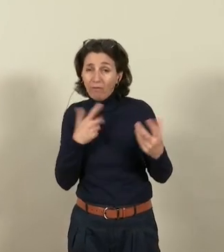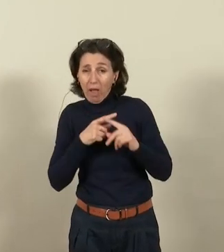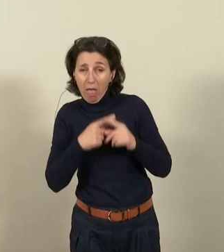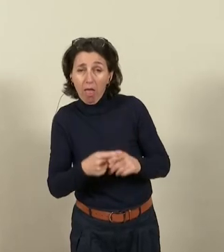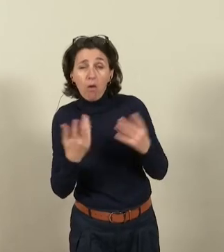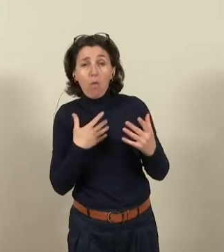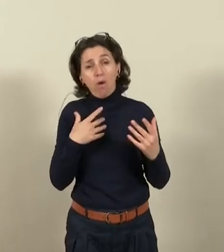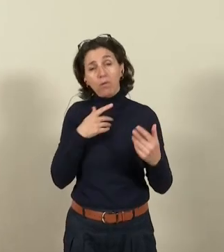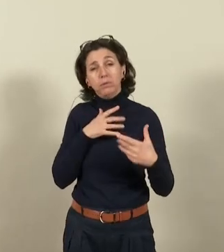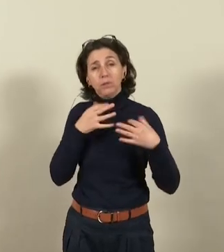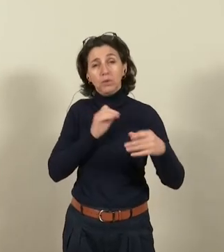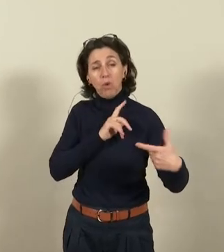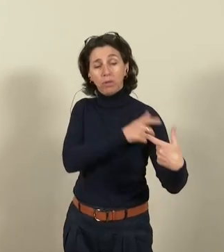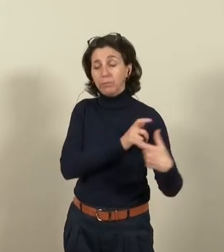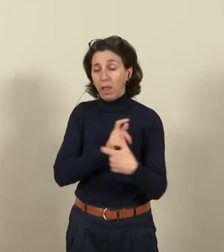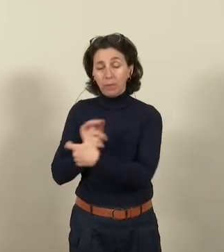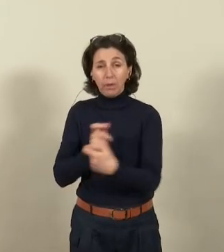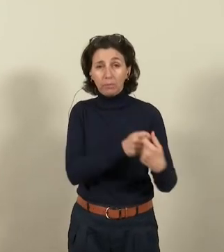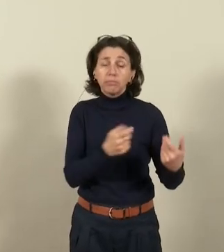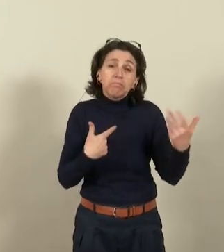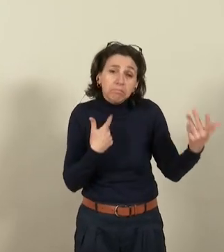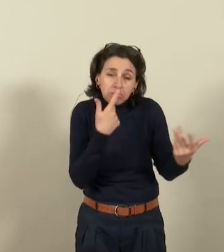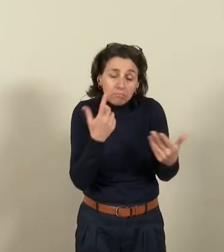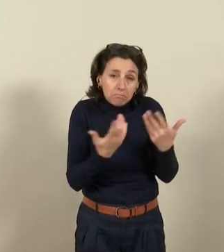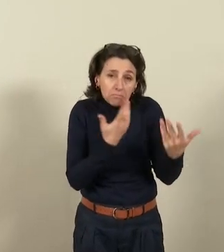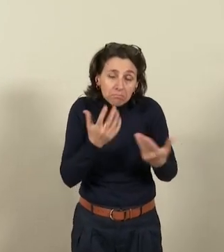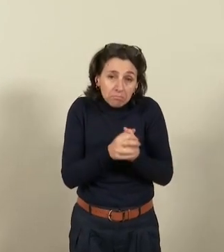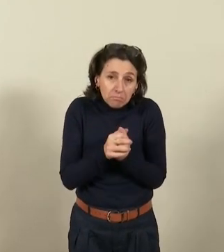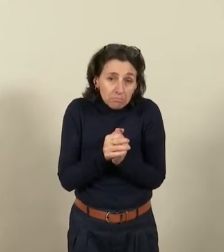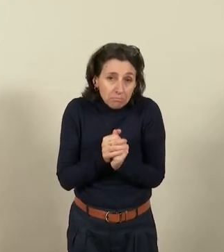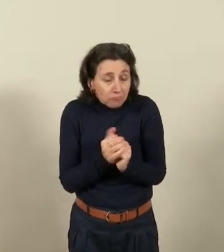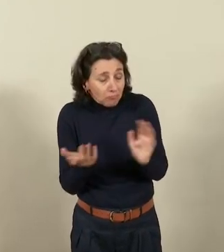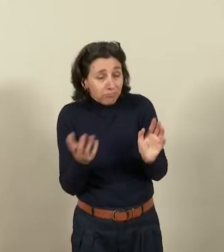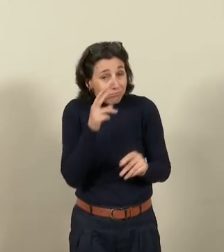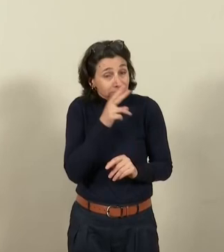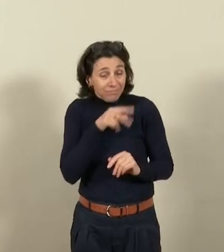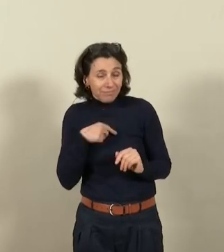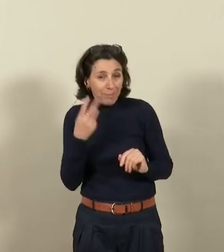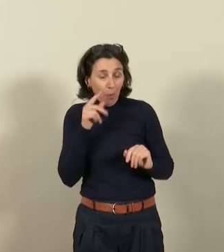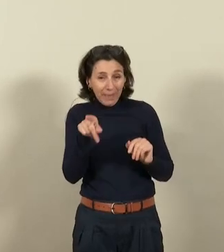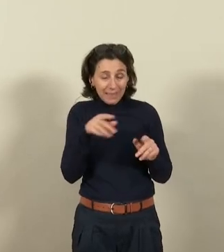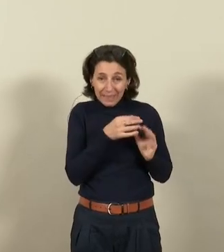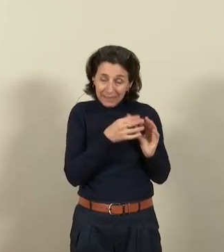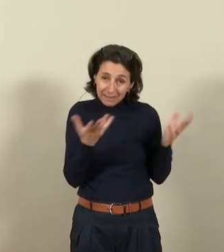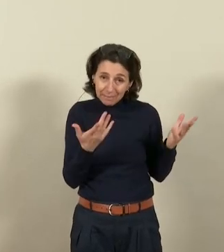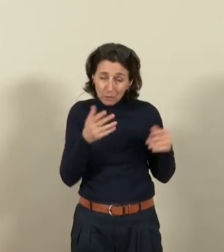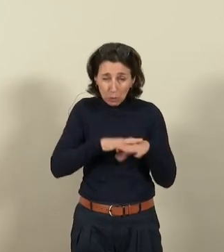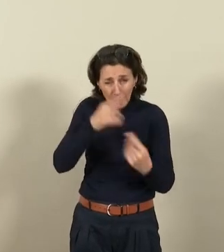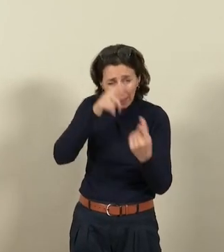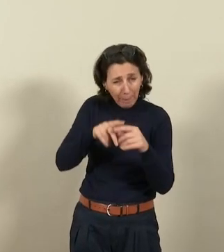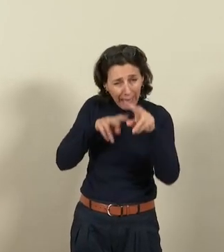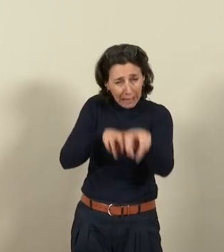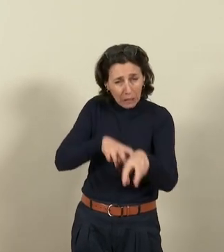discours en fonction des uns ou des autres moi je je trouve ça assez assez cocasse je n'ai toujours pas compris votre ligne sur la question